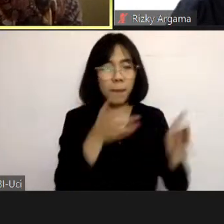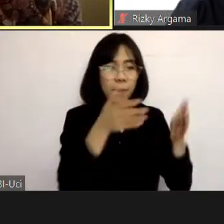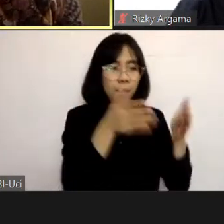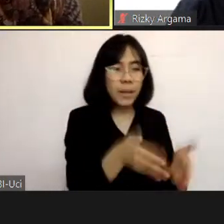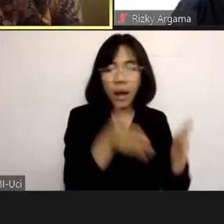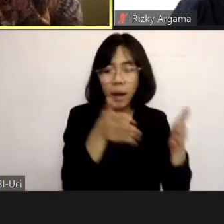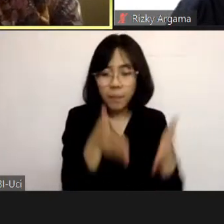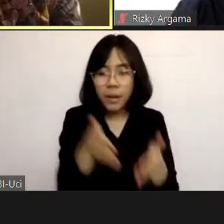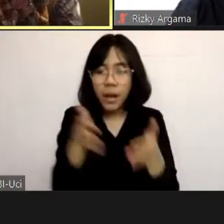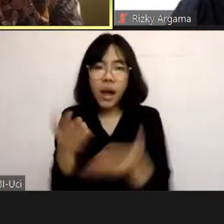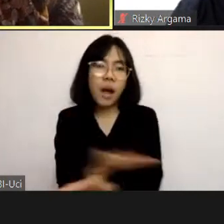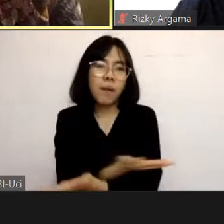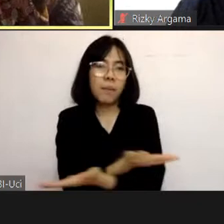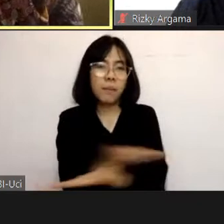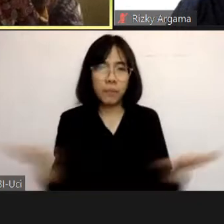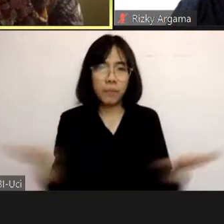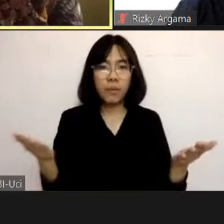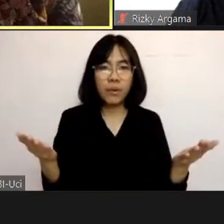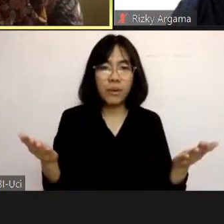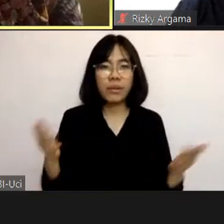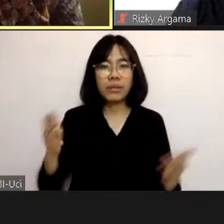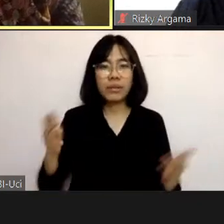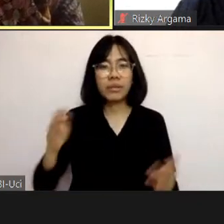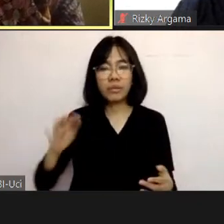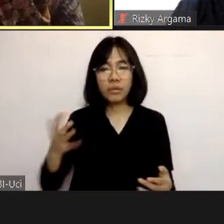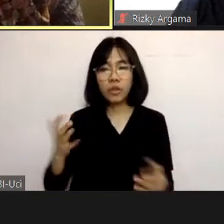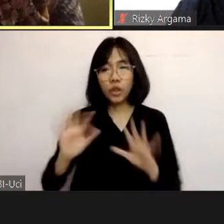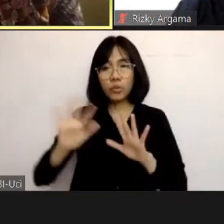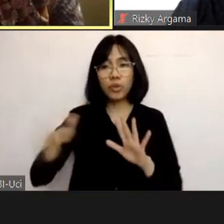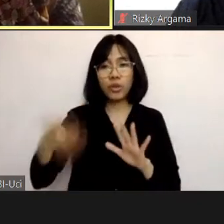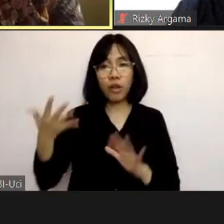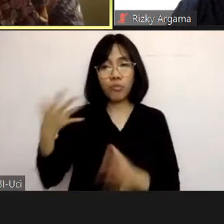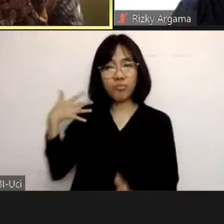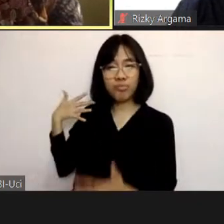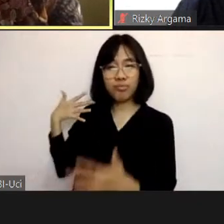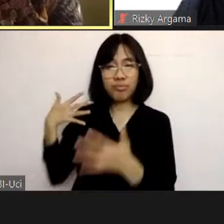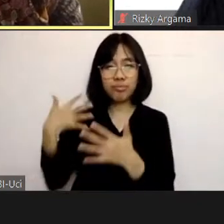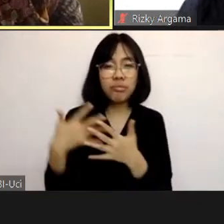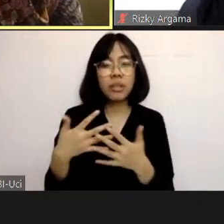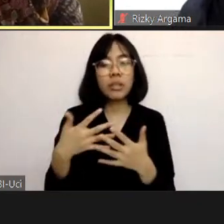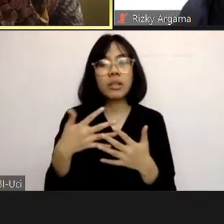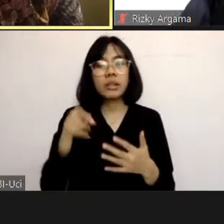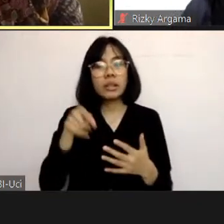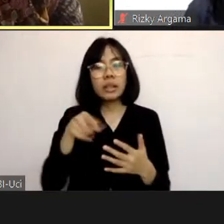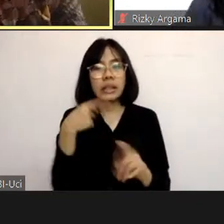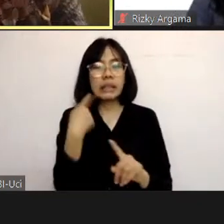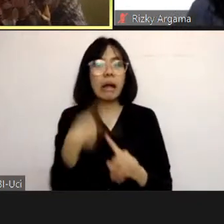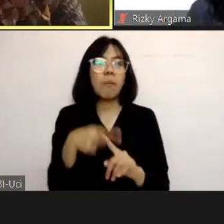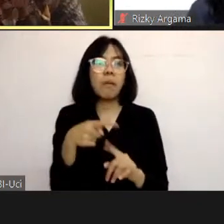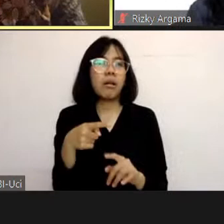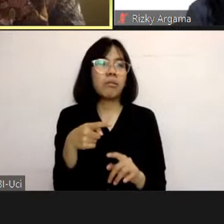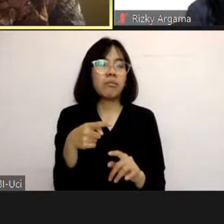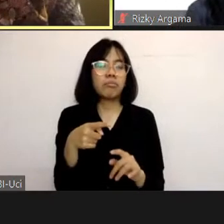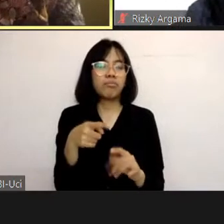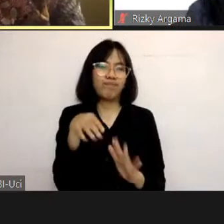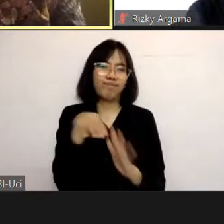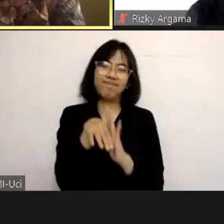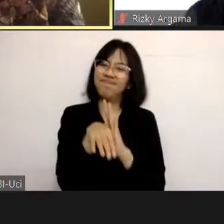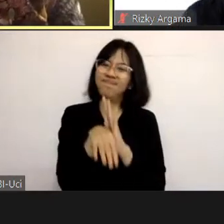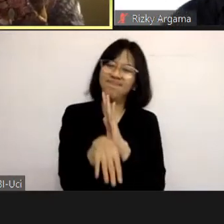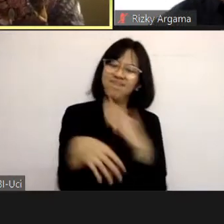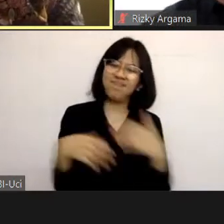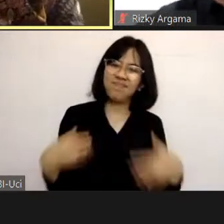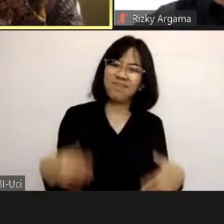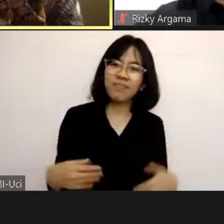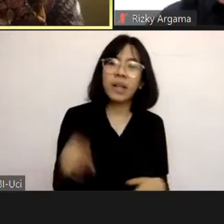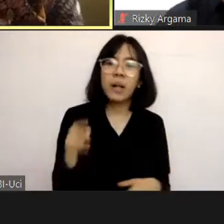yang kurang lebih sama, 10 tahun terakhir, dan memburuk di 3 tahun terakhir. Ini untuk memperlihatkan